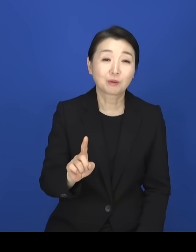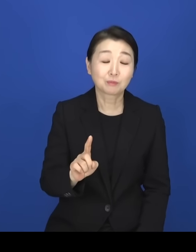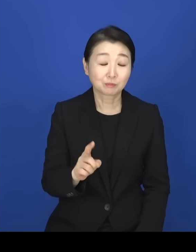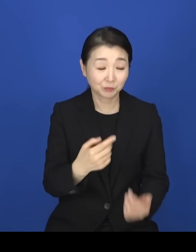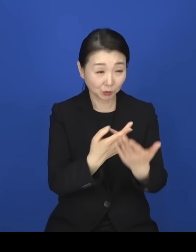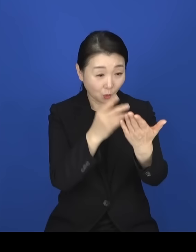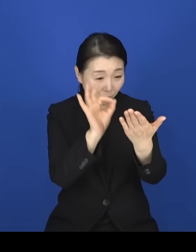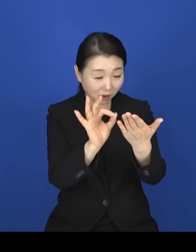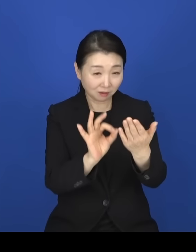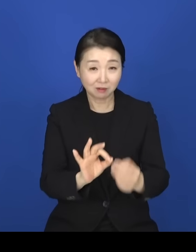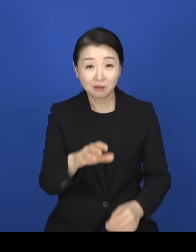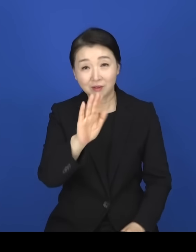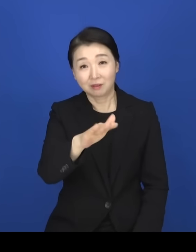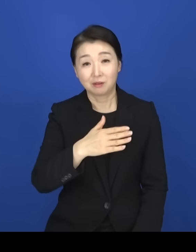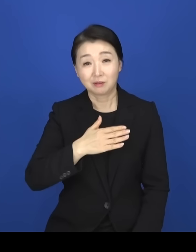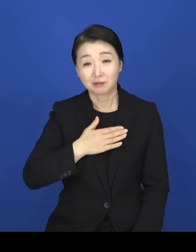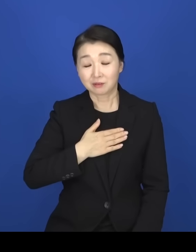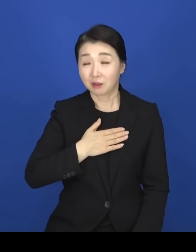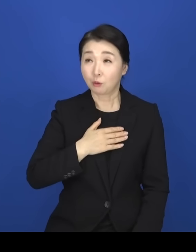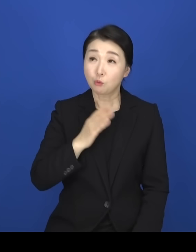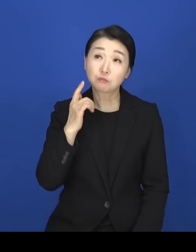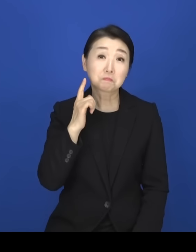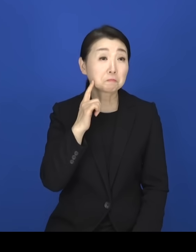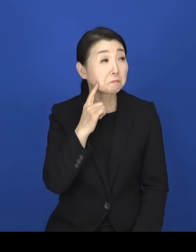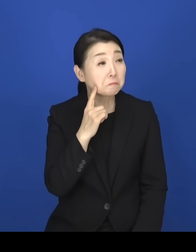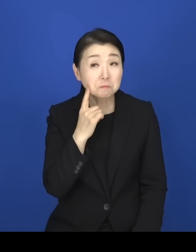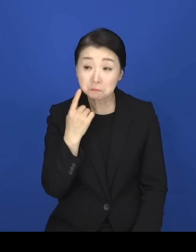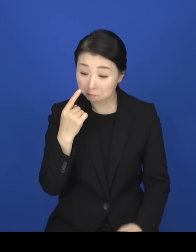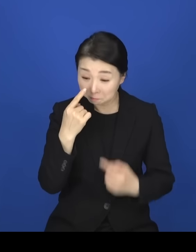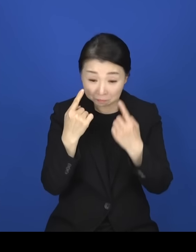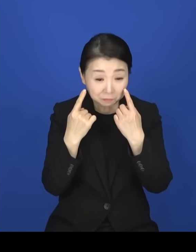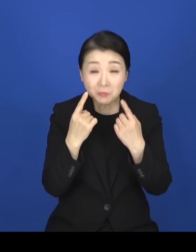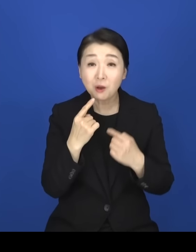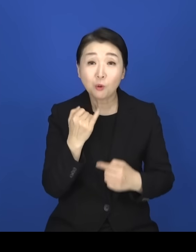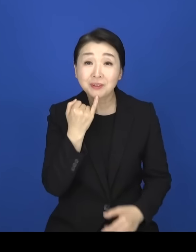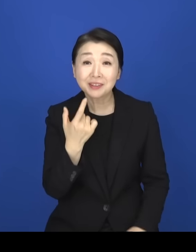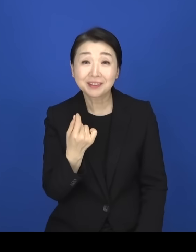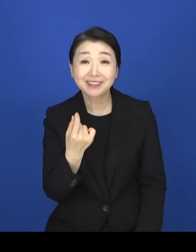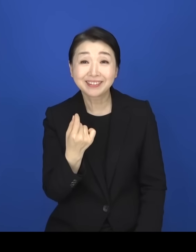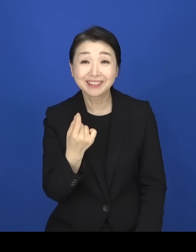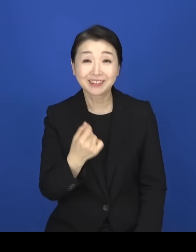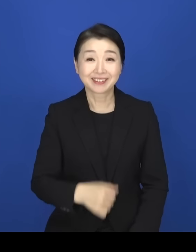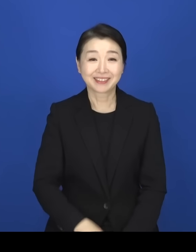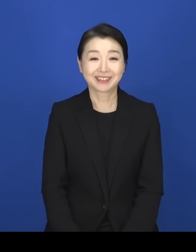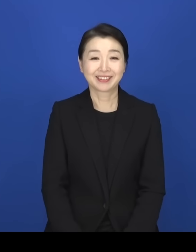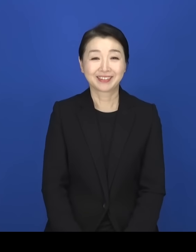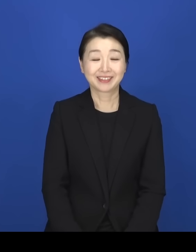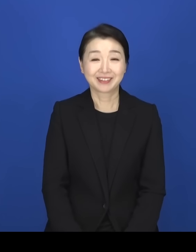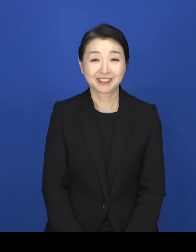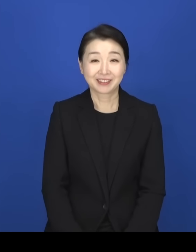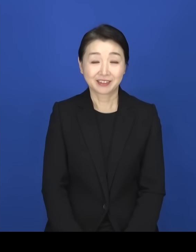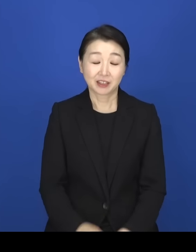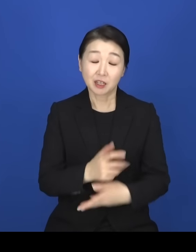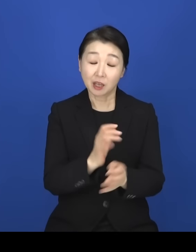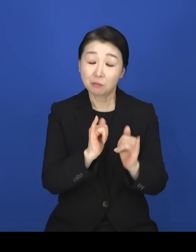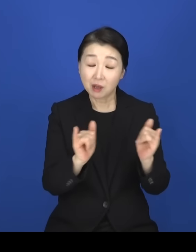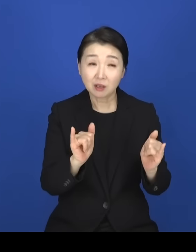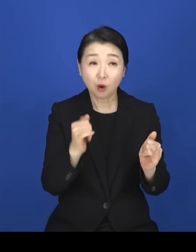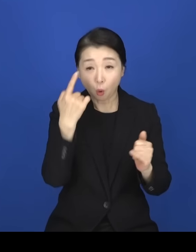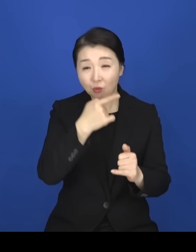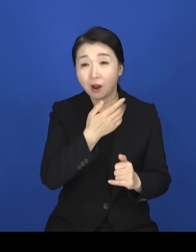보면서 선배님 제가 이 정도면 진짜 괜찮은 것 같아. 너무 아까운 것 같아 개그맨 하기.